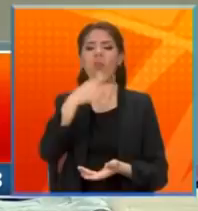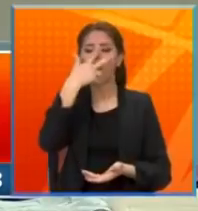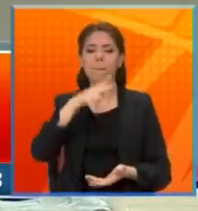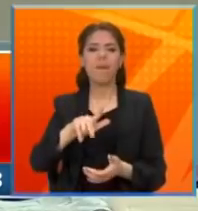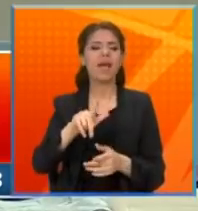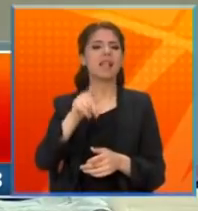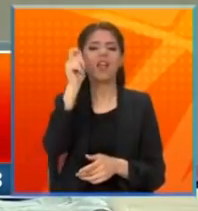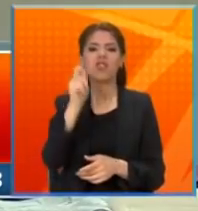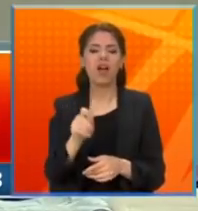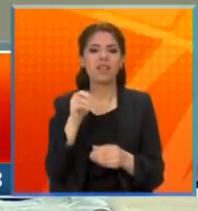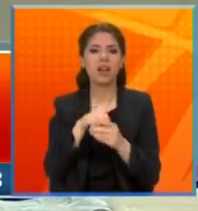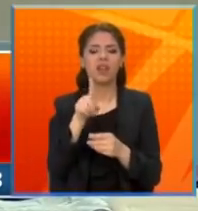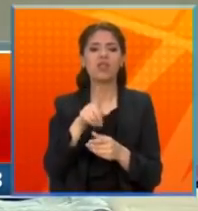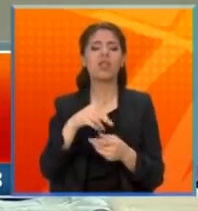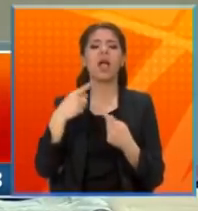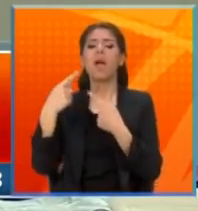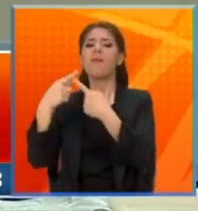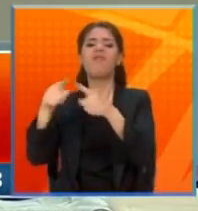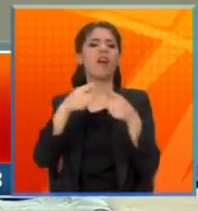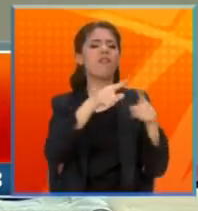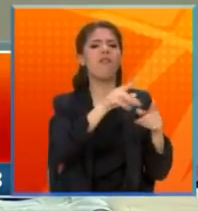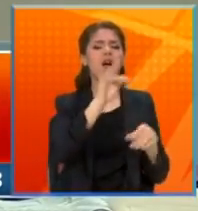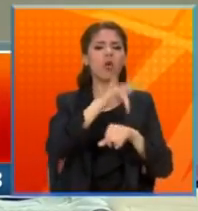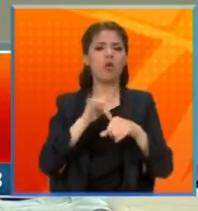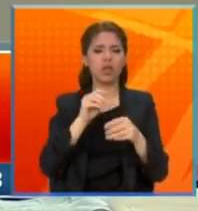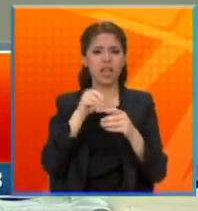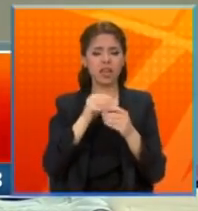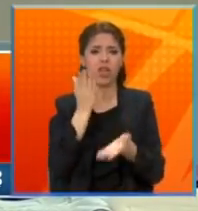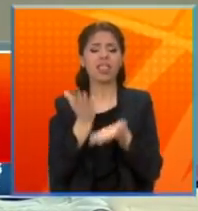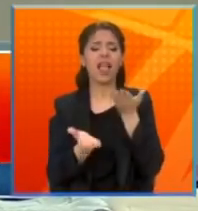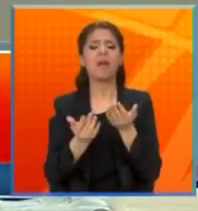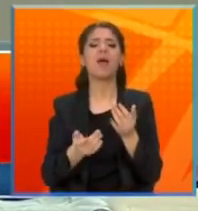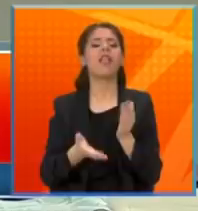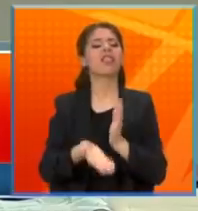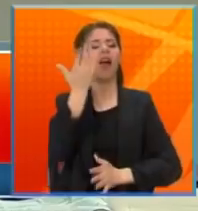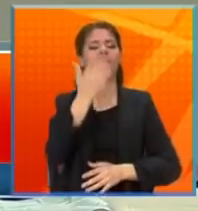şartlardaki başka pek çok ülkeyle kıyaslanmayacak kadar güçlüdür.